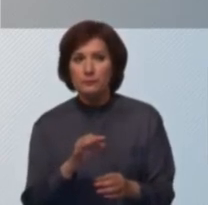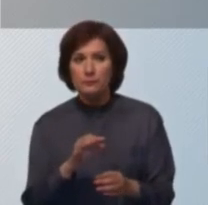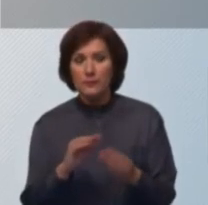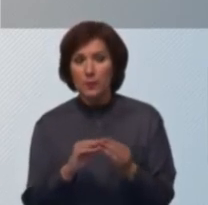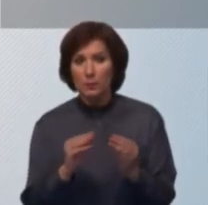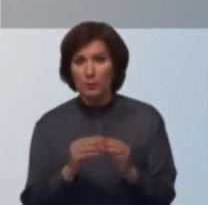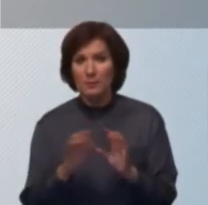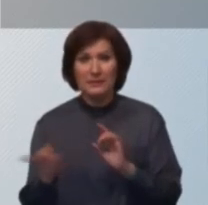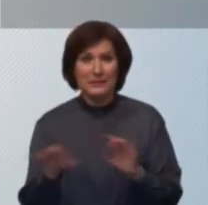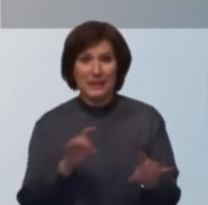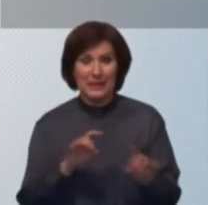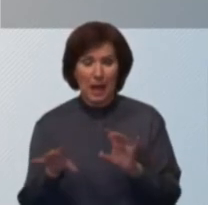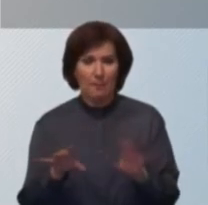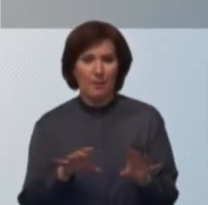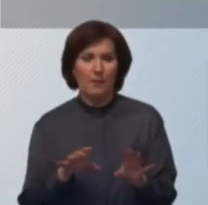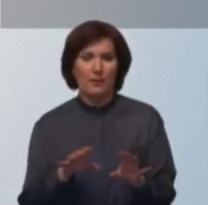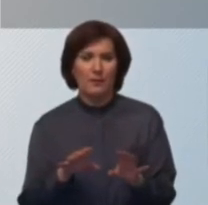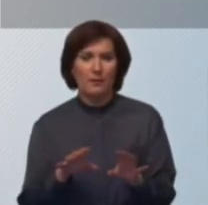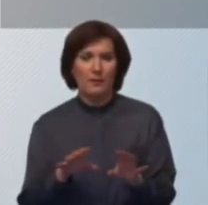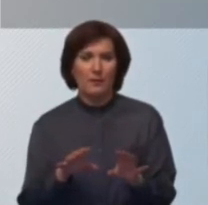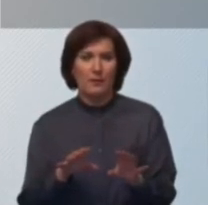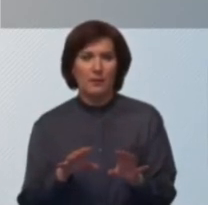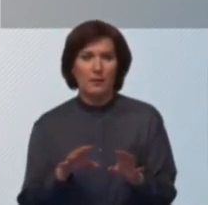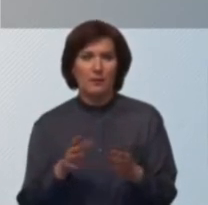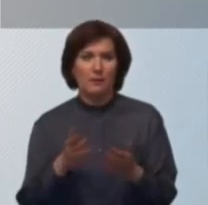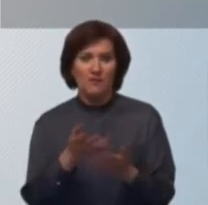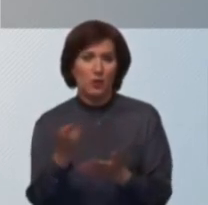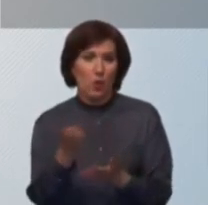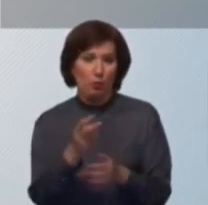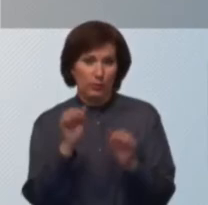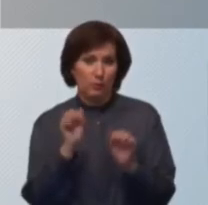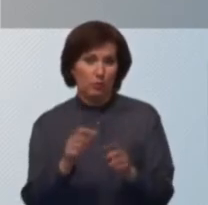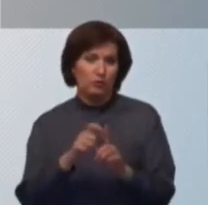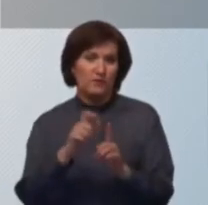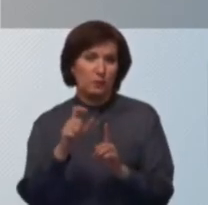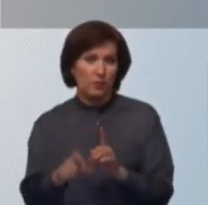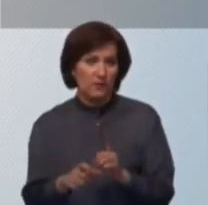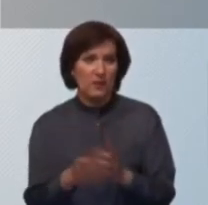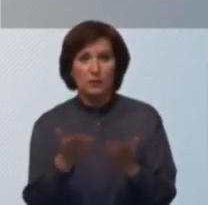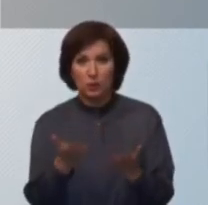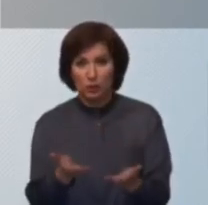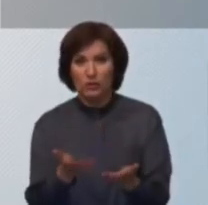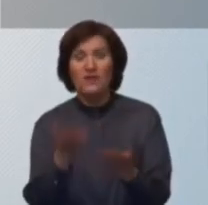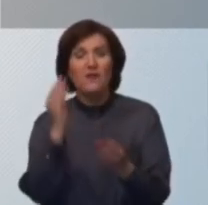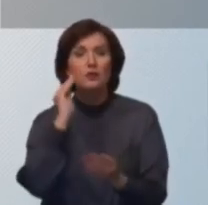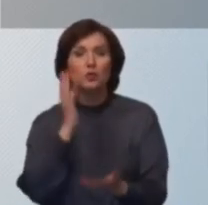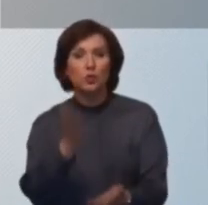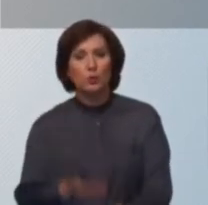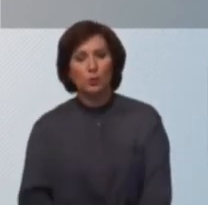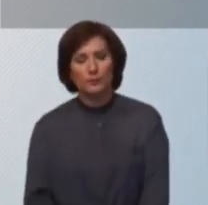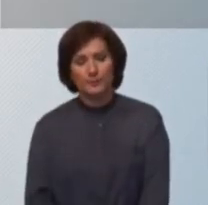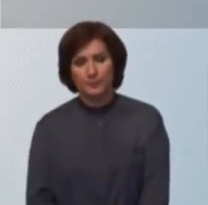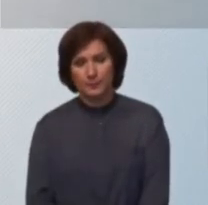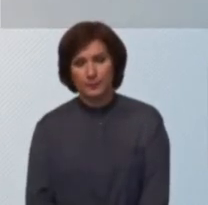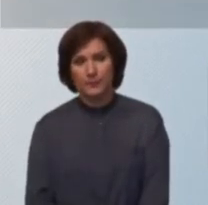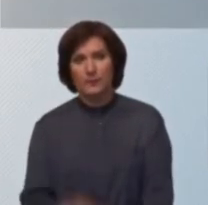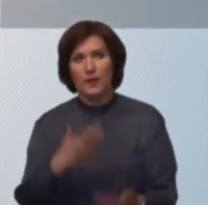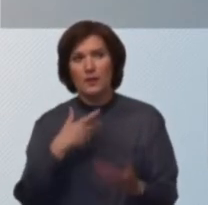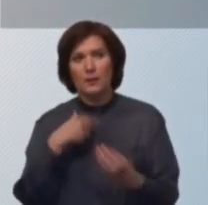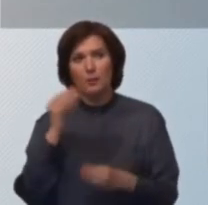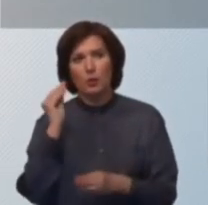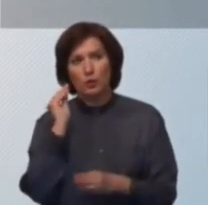проблеми з рекламними плоскостями, вони обидва можуть відповідати. Тож, на вашу думку. На мою